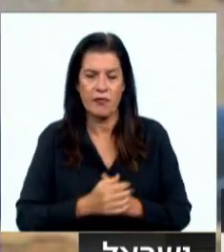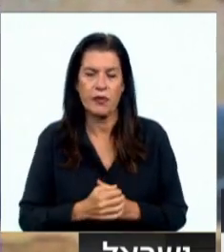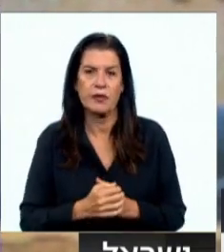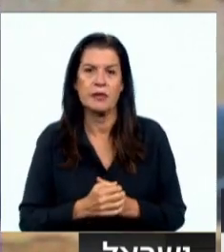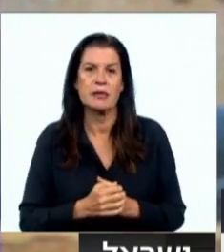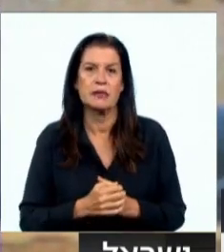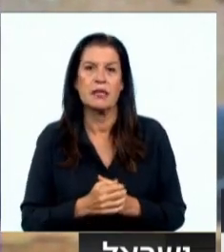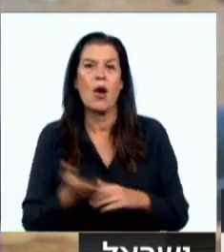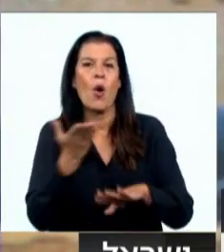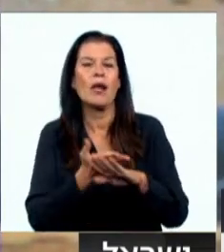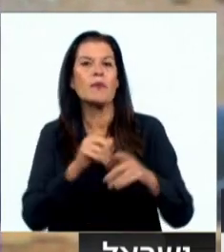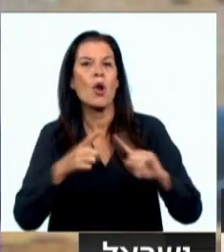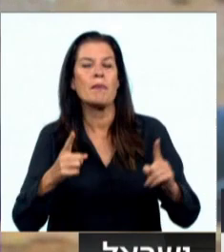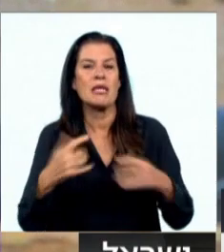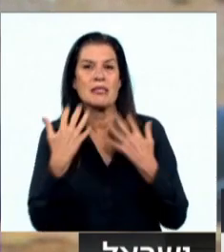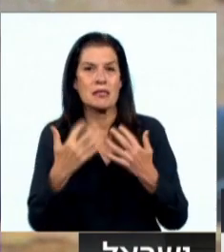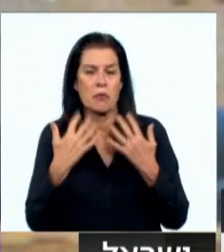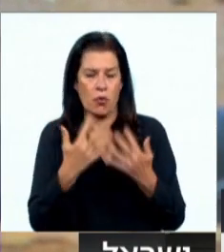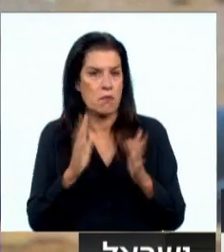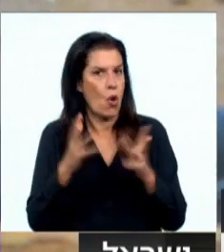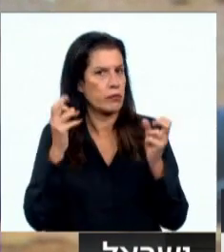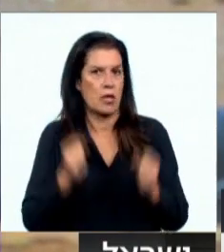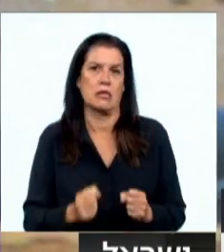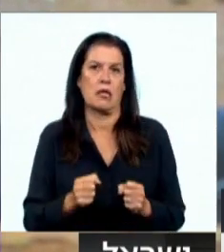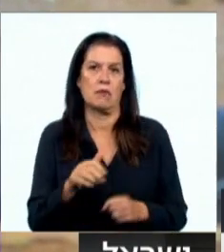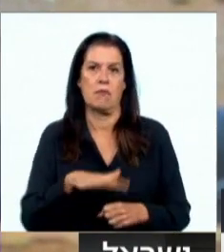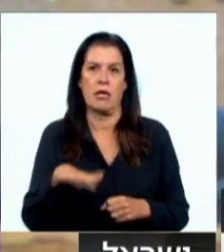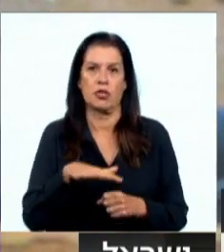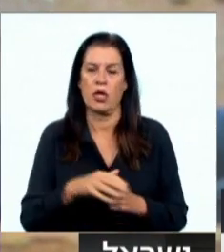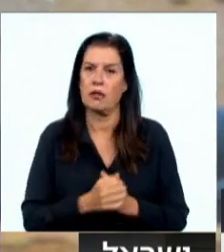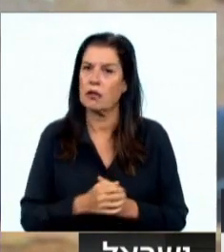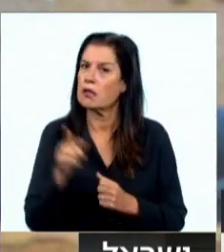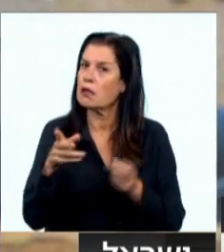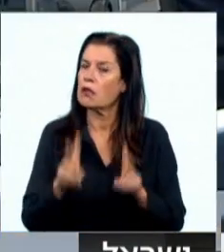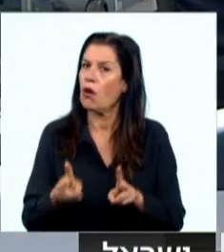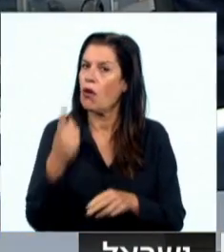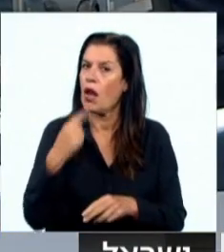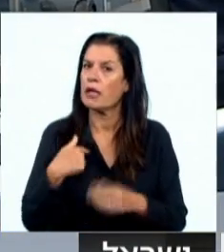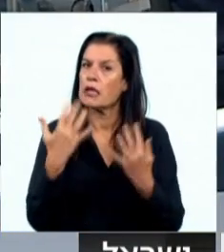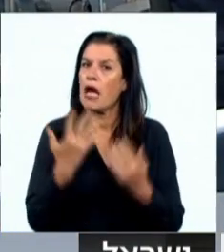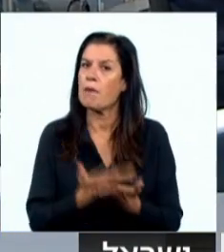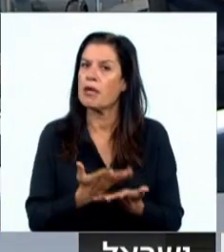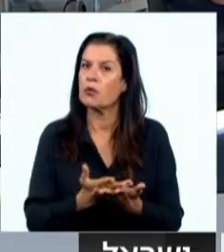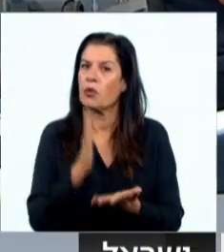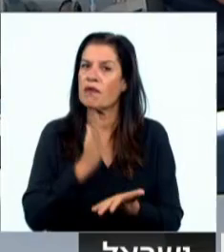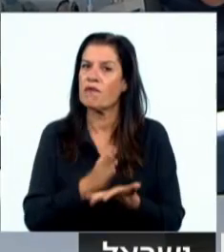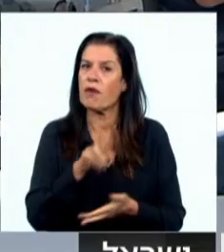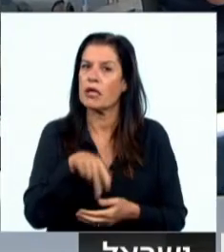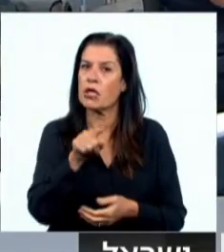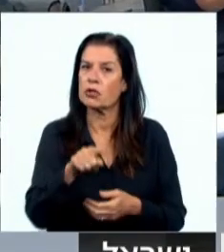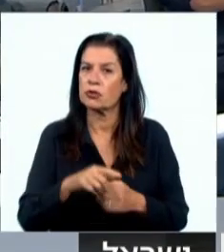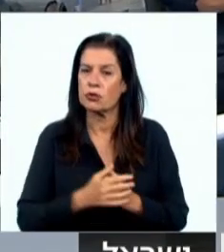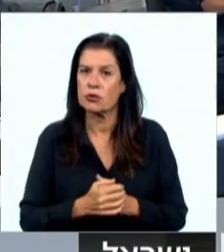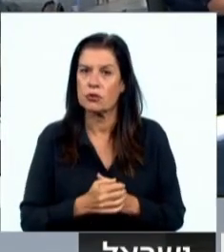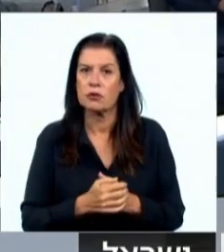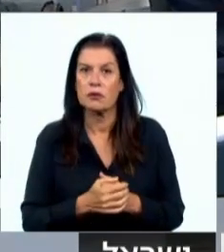סיפורים חזקים מאוד מהשטח. אתה יודע לומר כמה עדויות אספתם עד עכשיו? אנחנו לא יודעים בכל